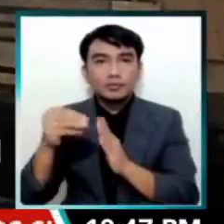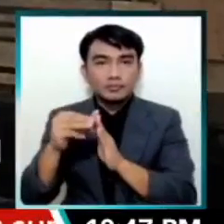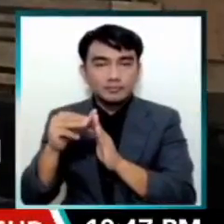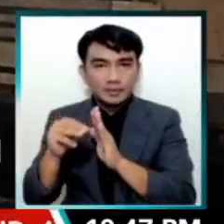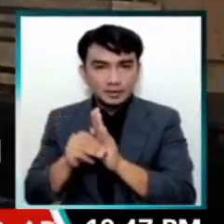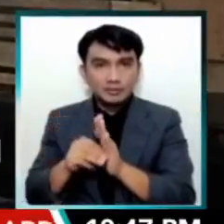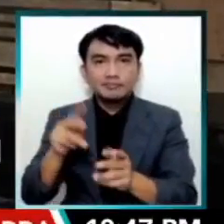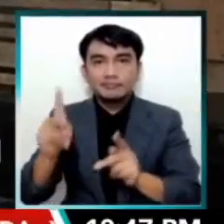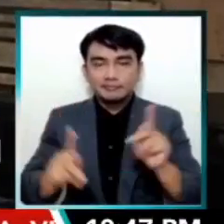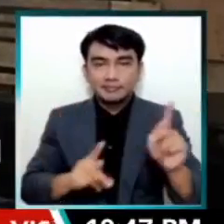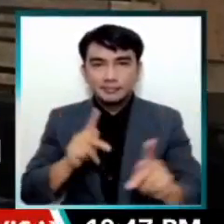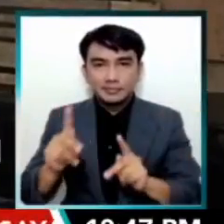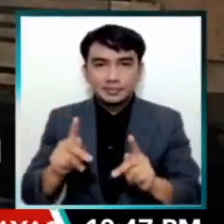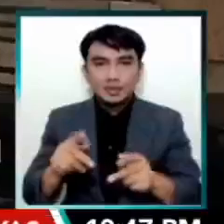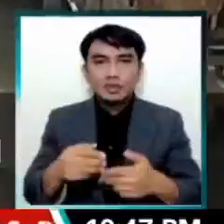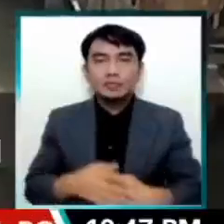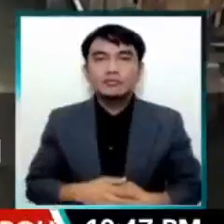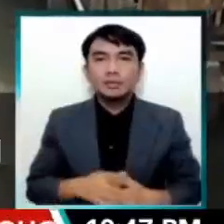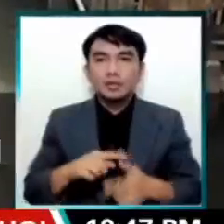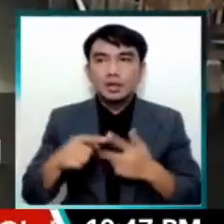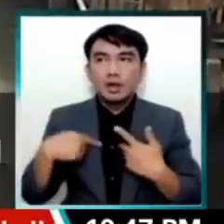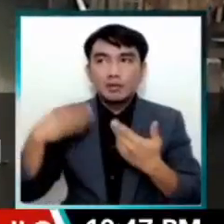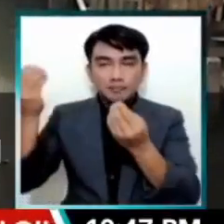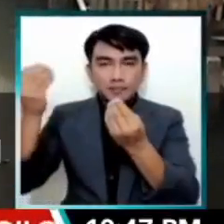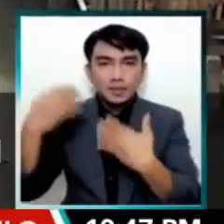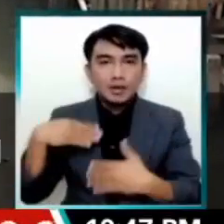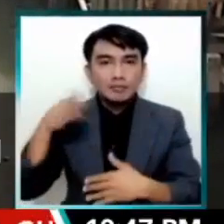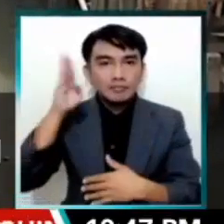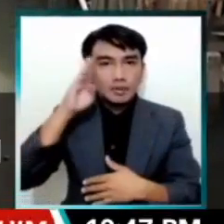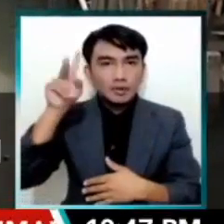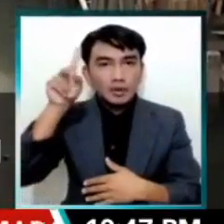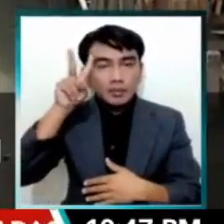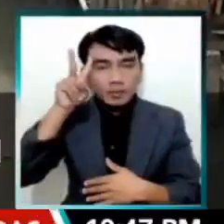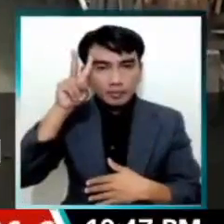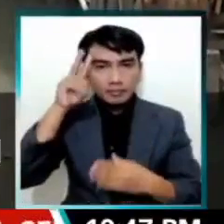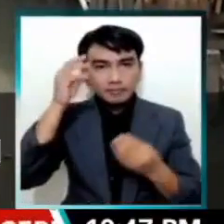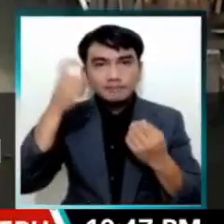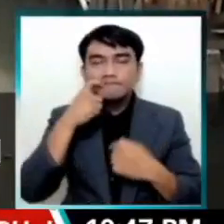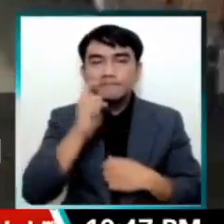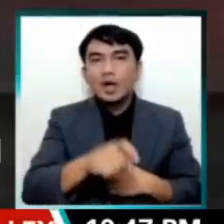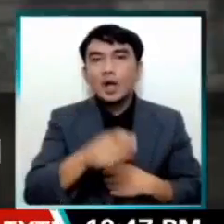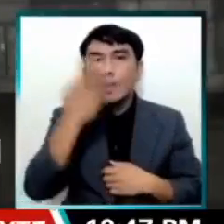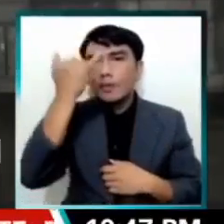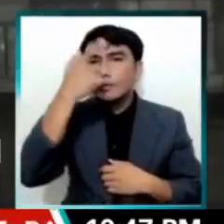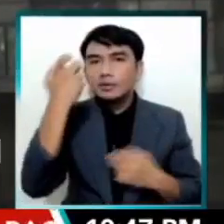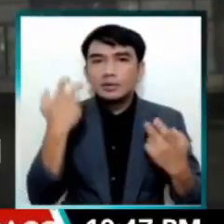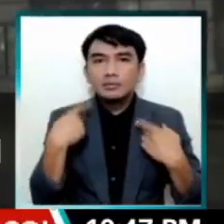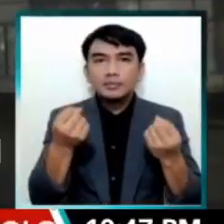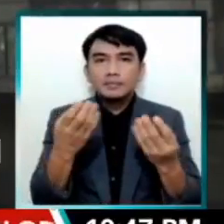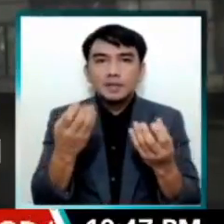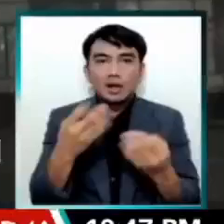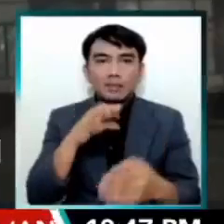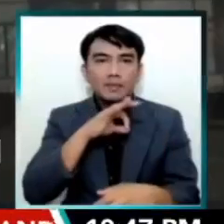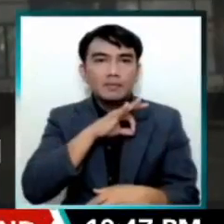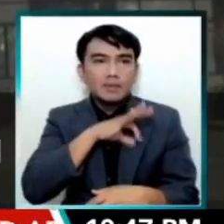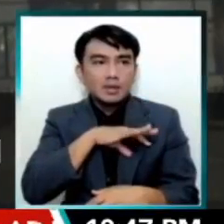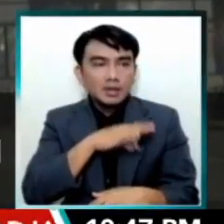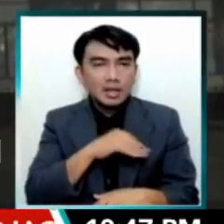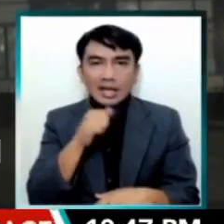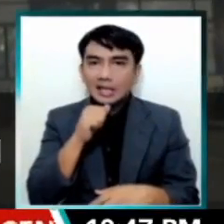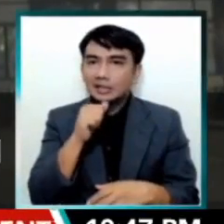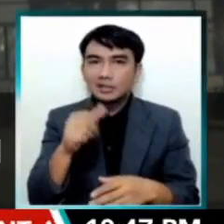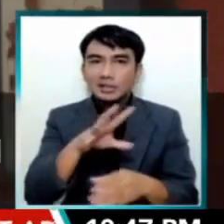marching orders ni Pangulong Marcos dahil marami raw nakakatanggap ng ayuda na hindi na kwalipikado. Yung iba naman daw